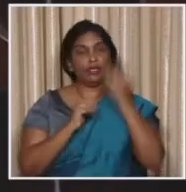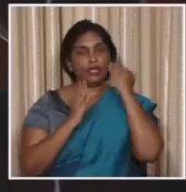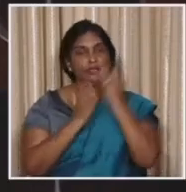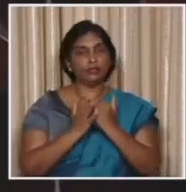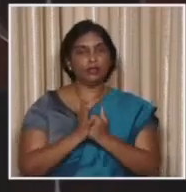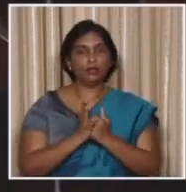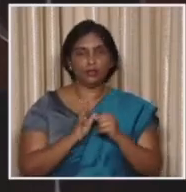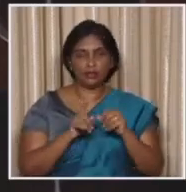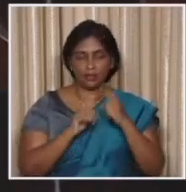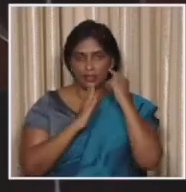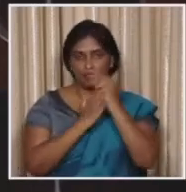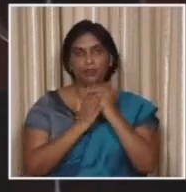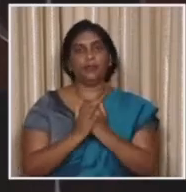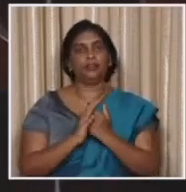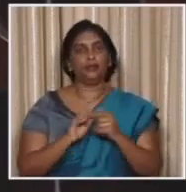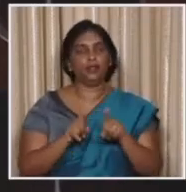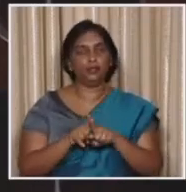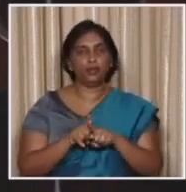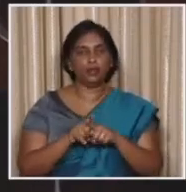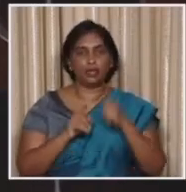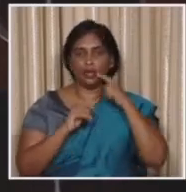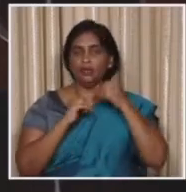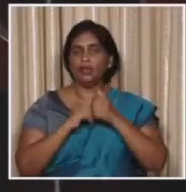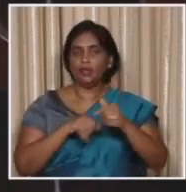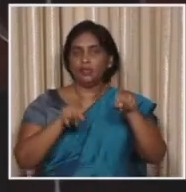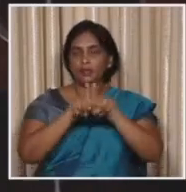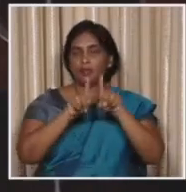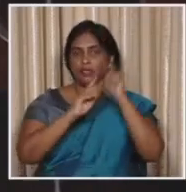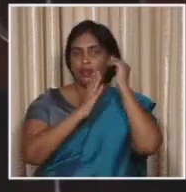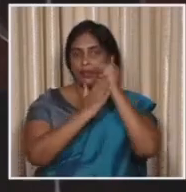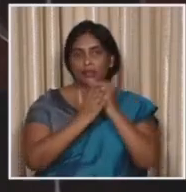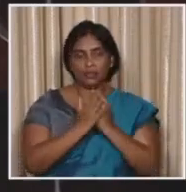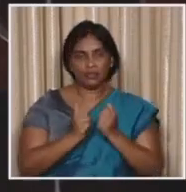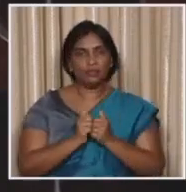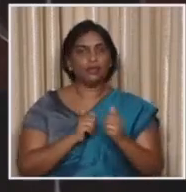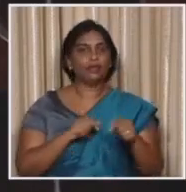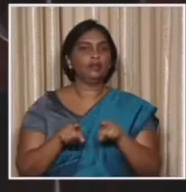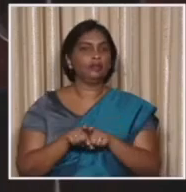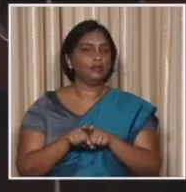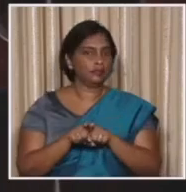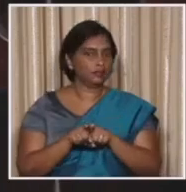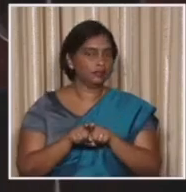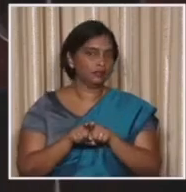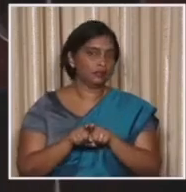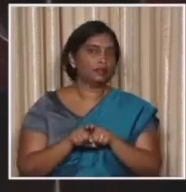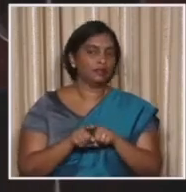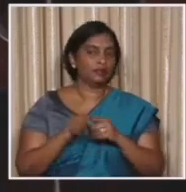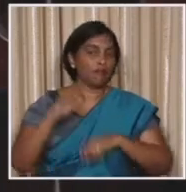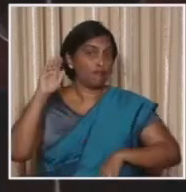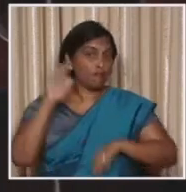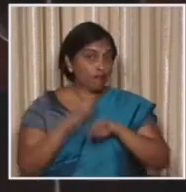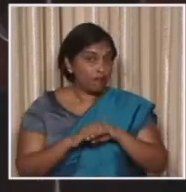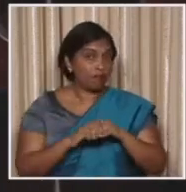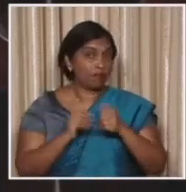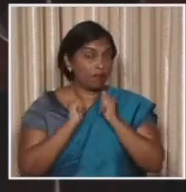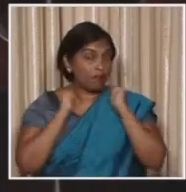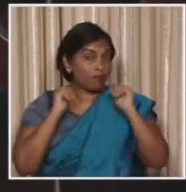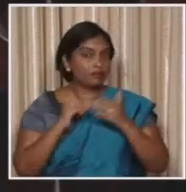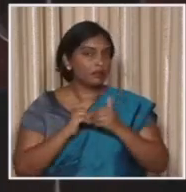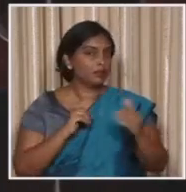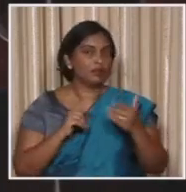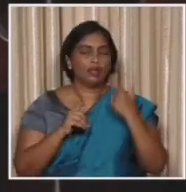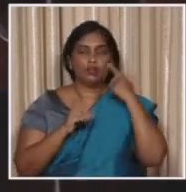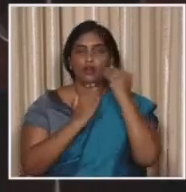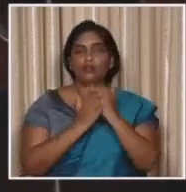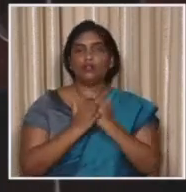බෑ. මනුස්ස මොලයකට මේක කරන්න පුළුවන් තරම් කාර්යක්ෂමතාවක් එහෙම කැපැසිටියක් ධාරිතාවක් එහෙම හැදෙන්නේ නැහැ මේක